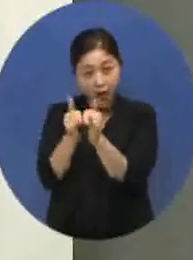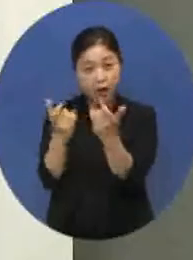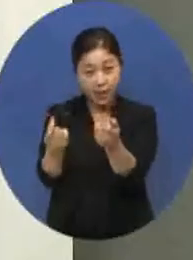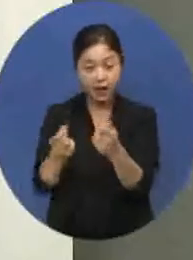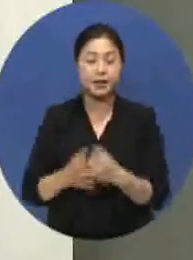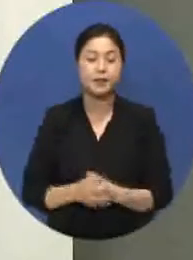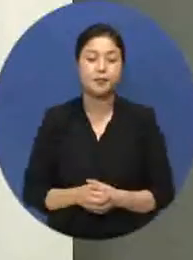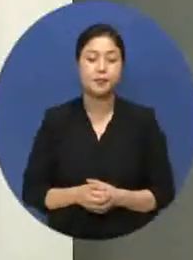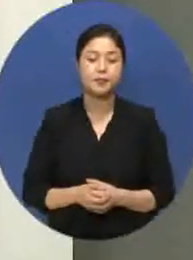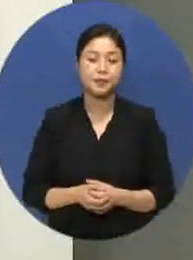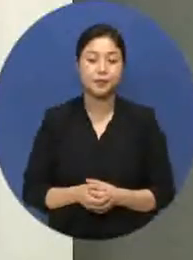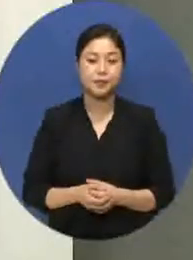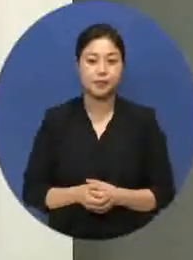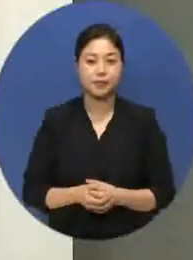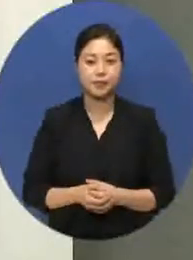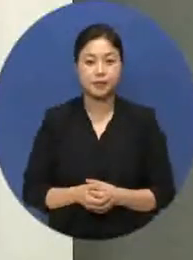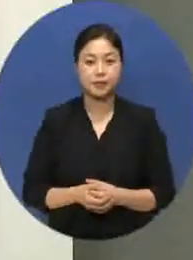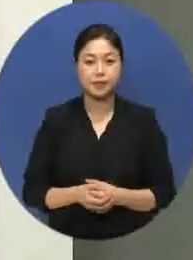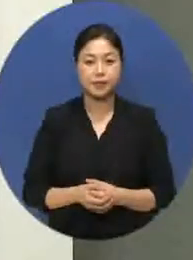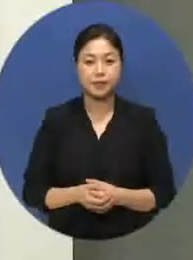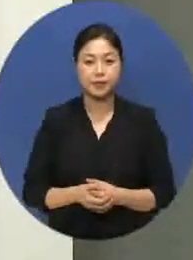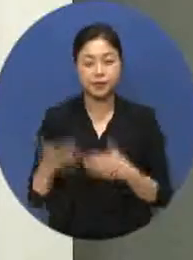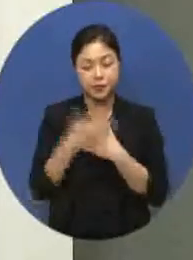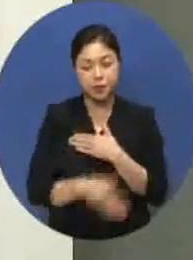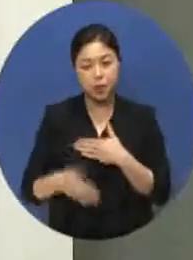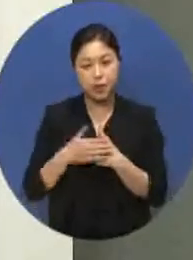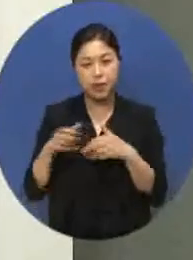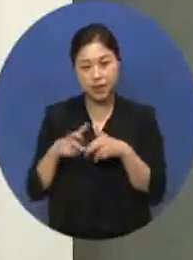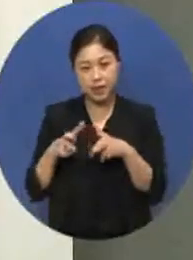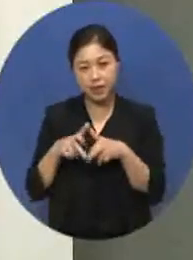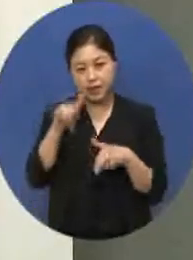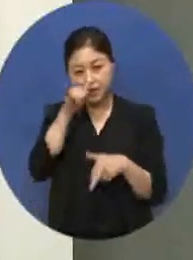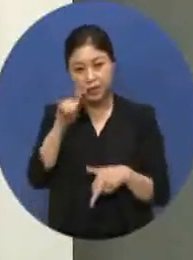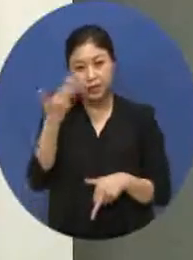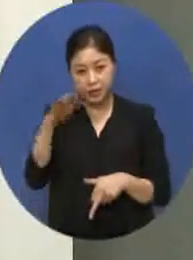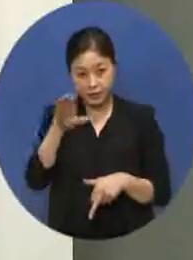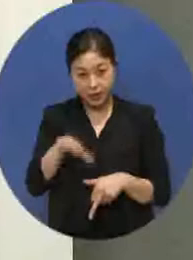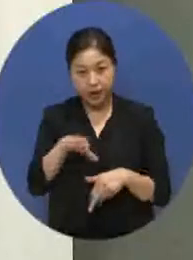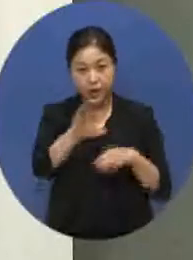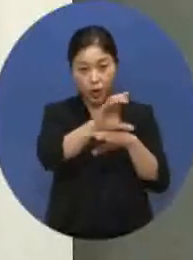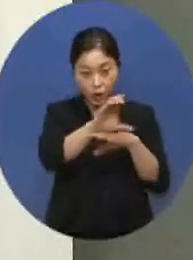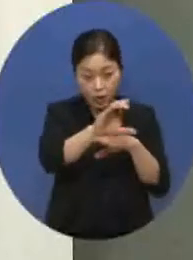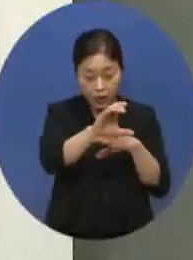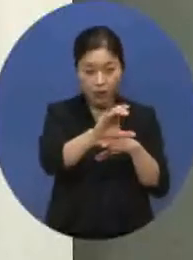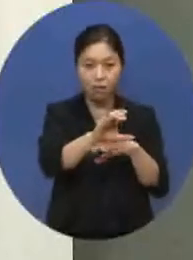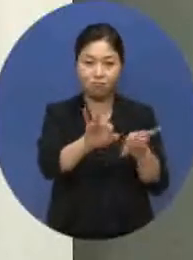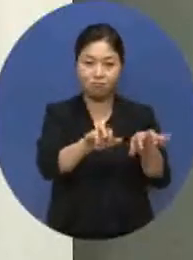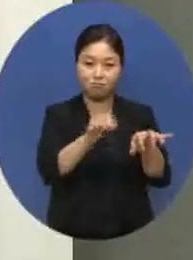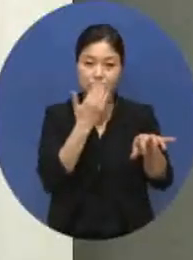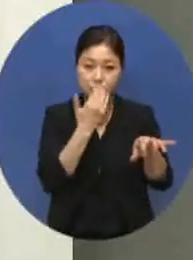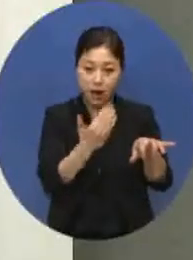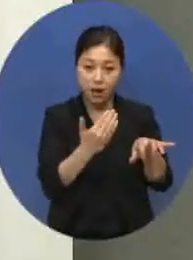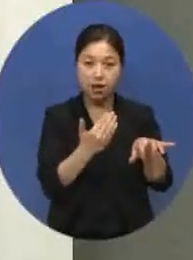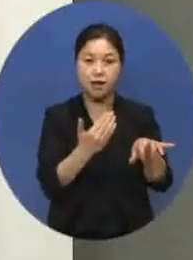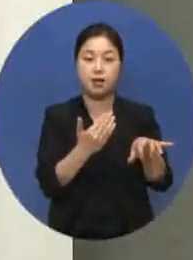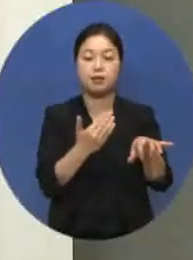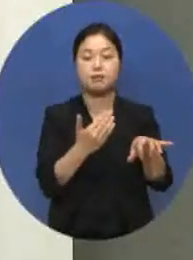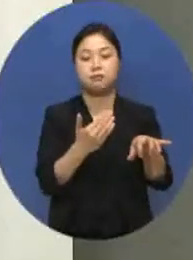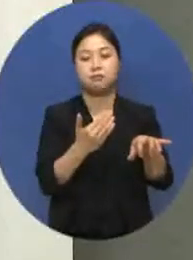같아요. 그렇죠. 특히 신체 장애가 있더라도 예, 예. 컴퓨터를 만질 수 있거나 뭐 그런